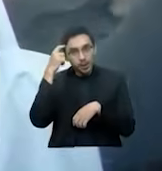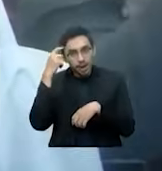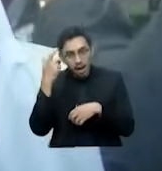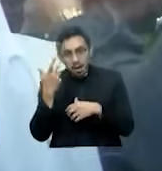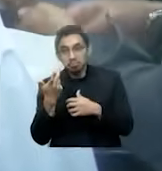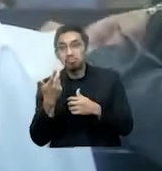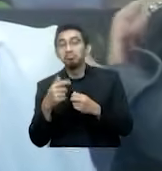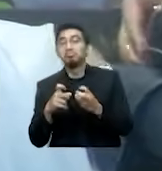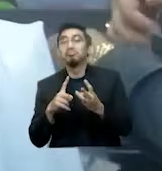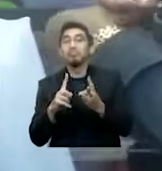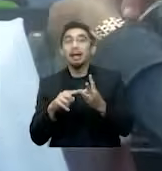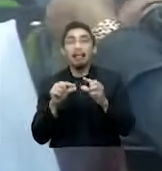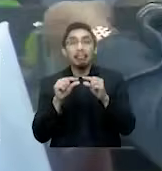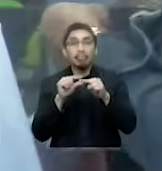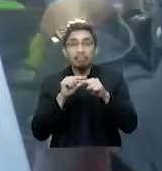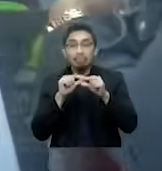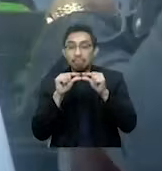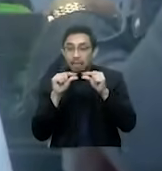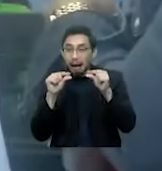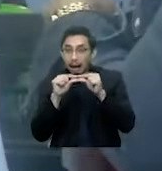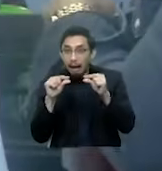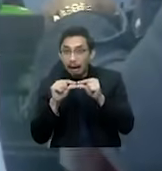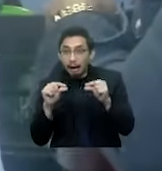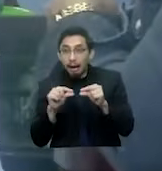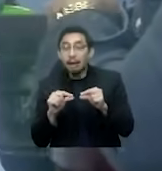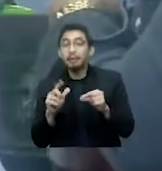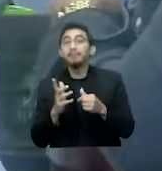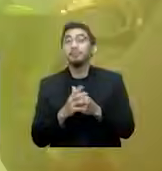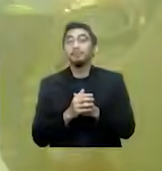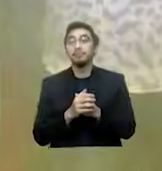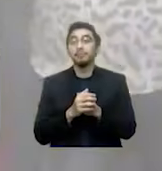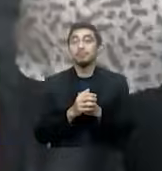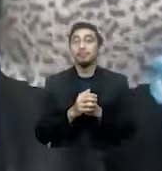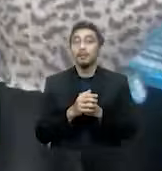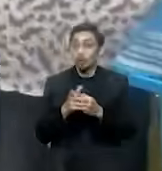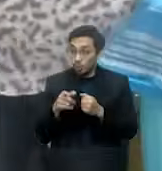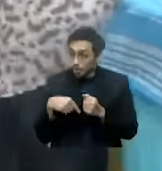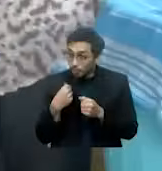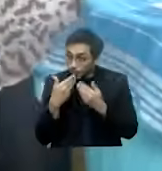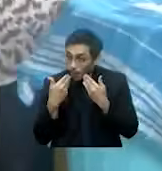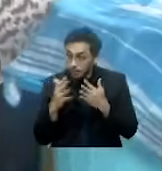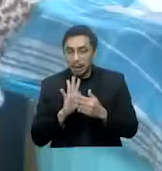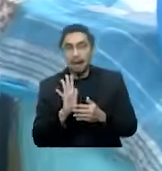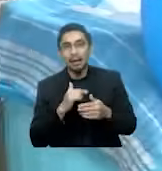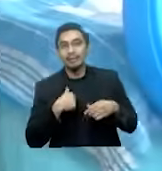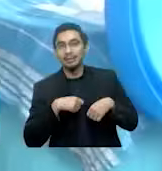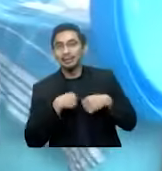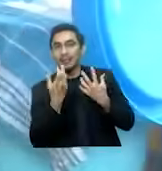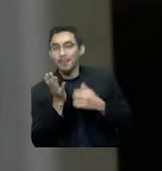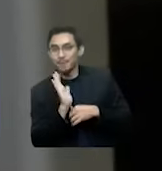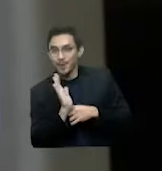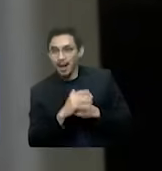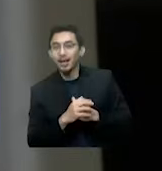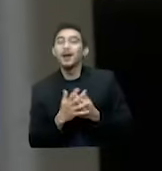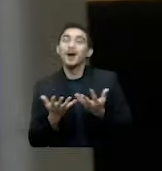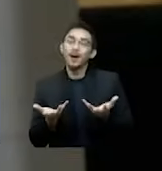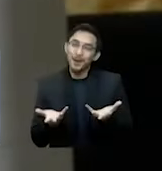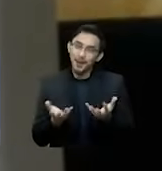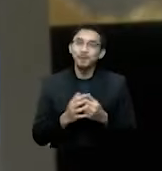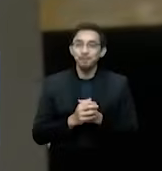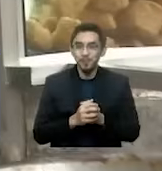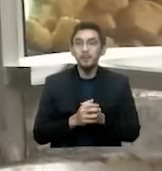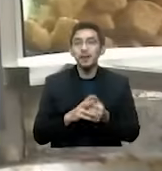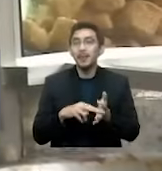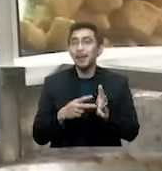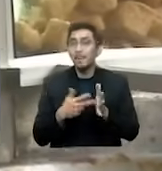untuk menu berbuka nanti? Oh, saya non-bisa. Haha, jadi ini ya yang namanya war